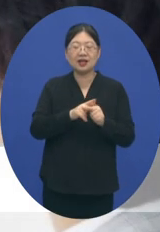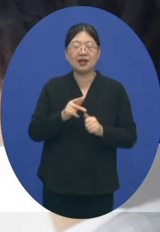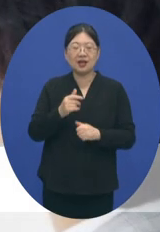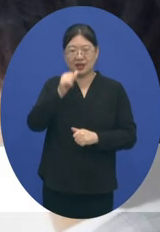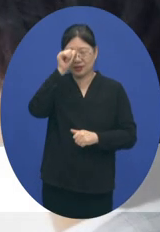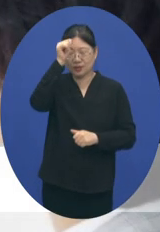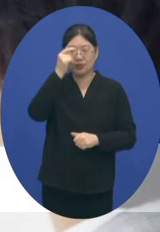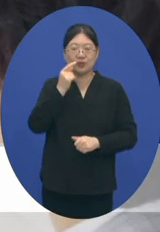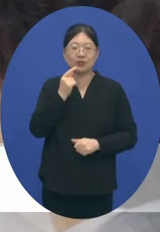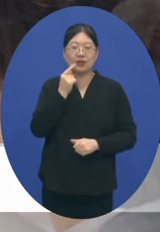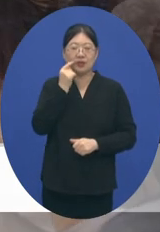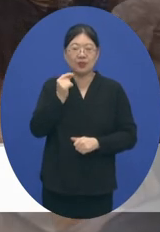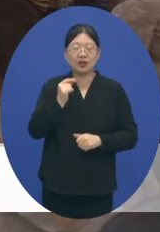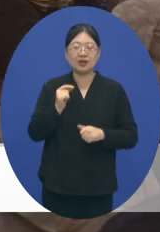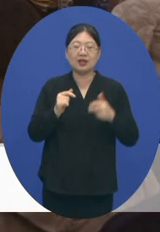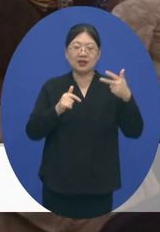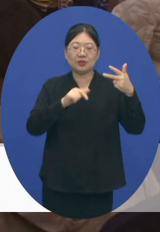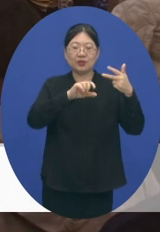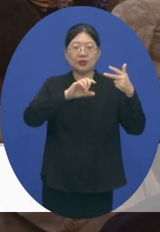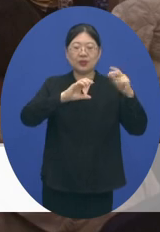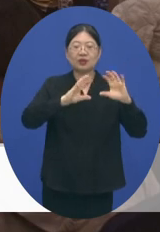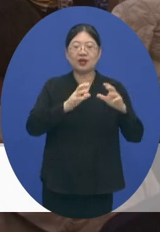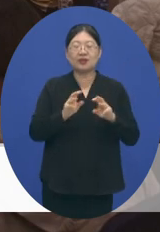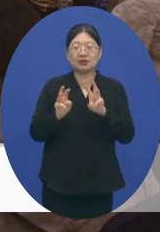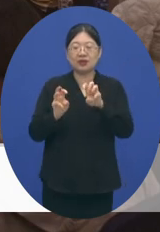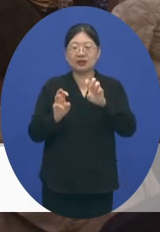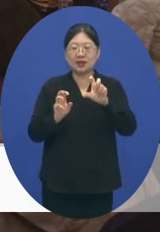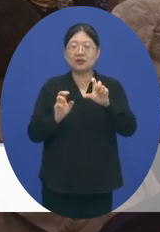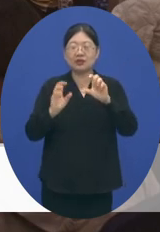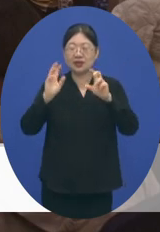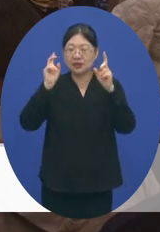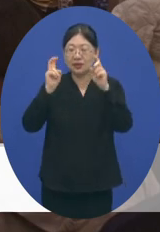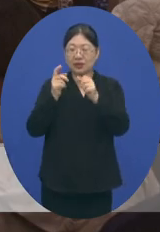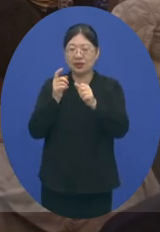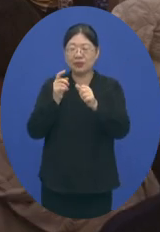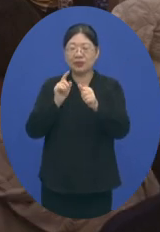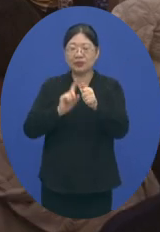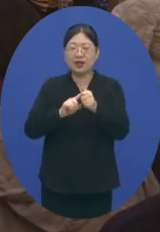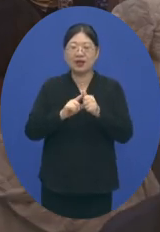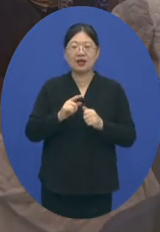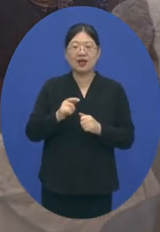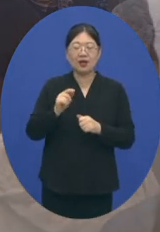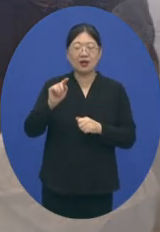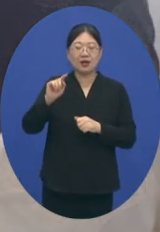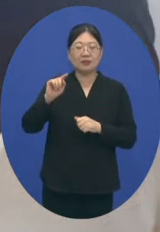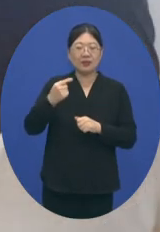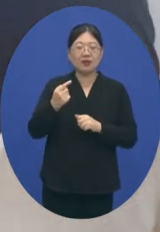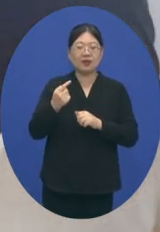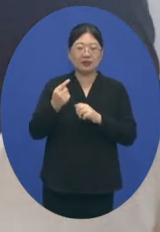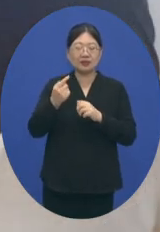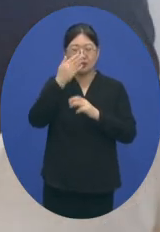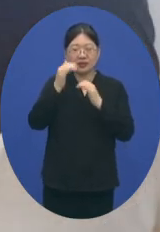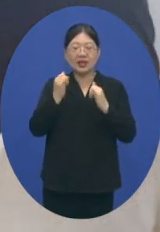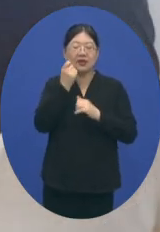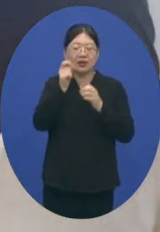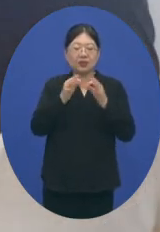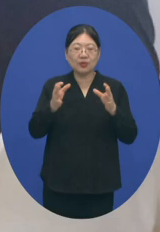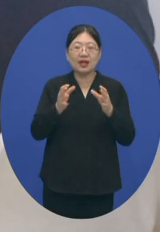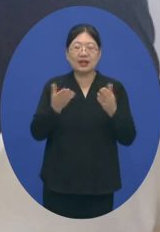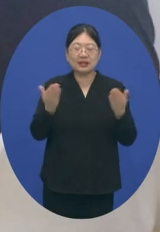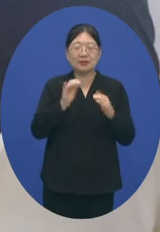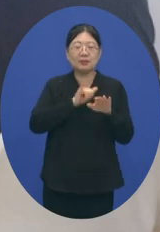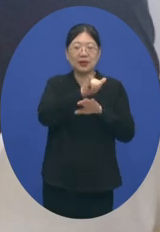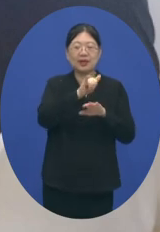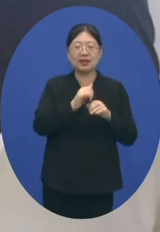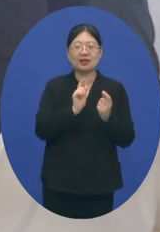일본 등 7개국 35개 기업으로 100여 명의 경기도 청년들이 한 달간 연수를 떠났습니다. 실무 언어와